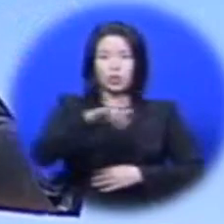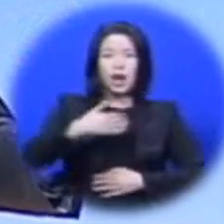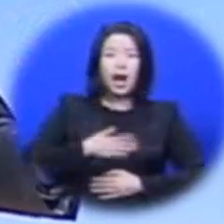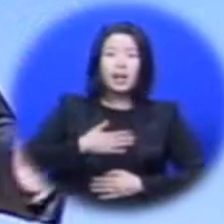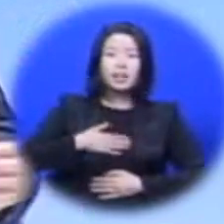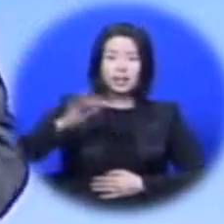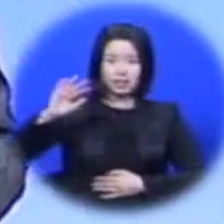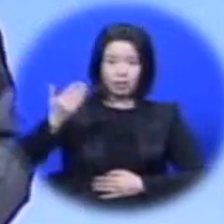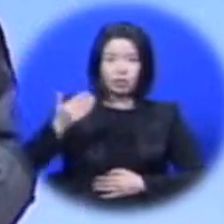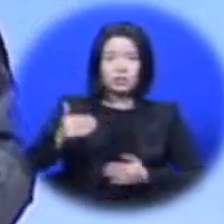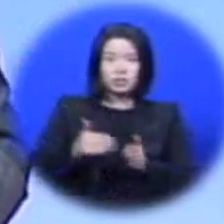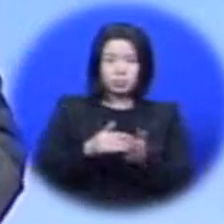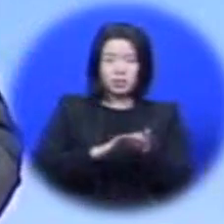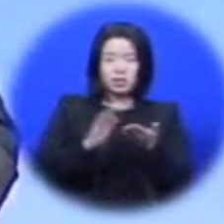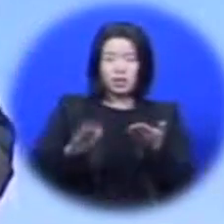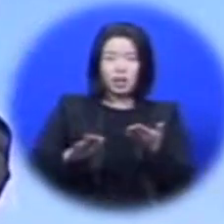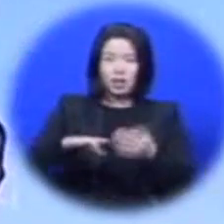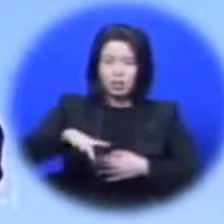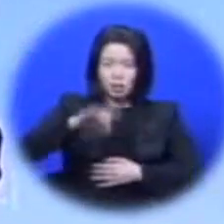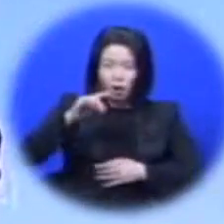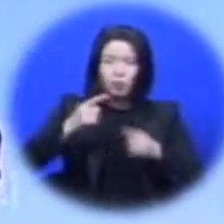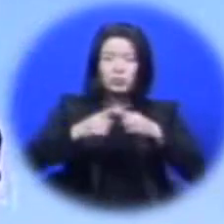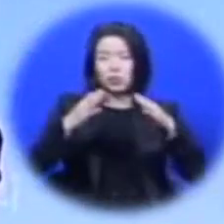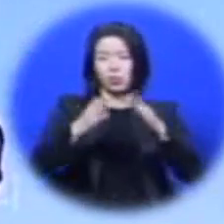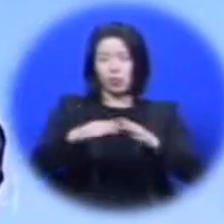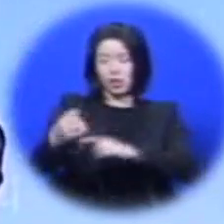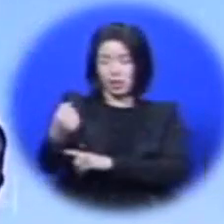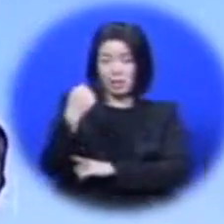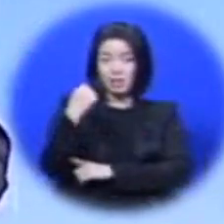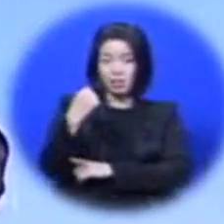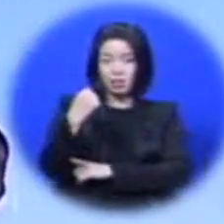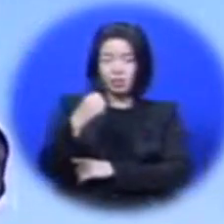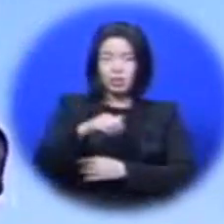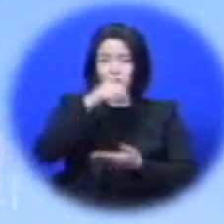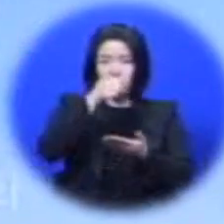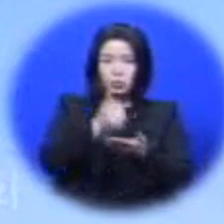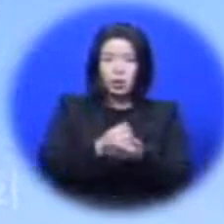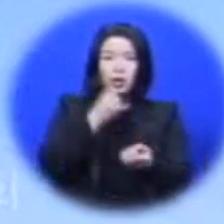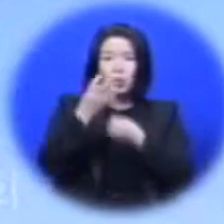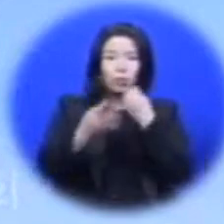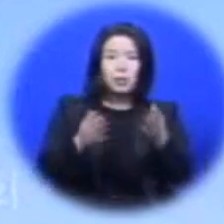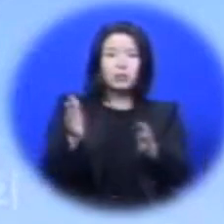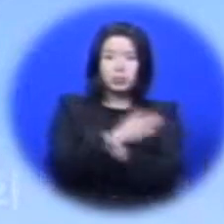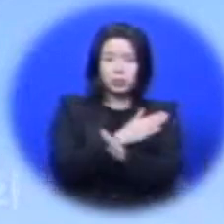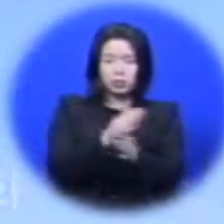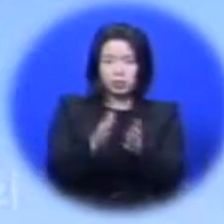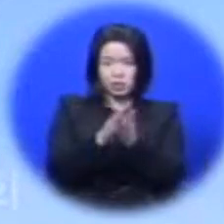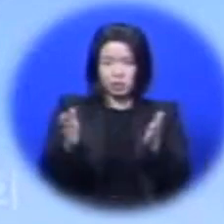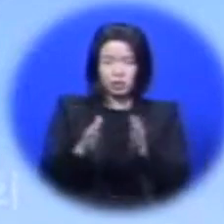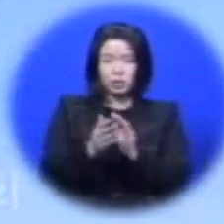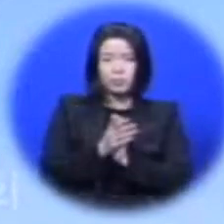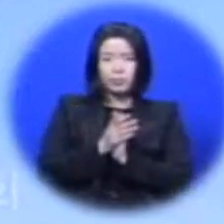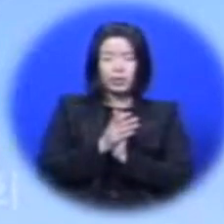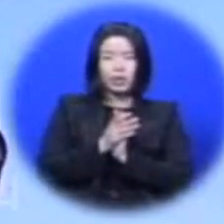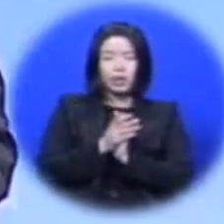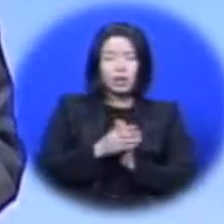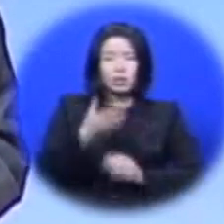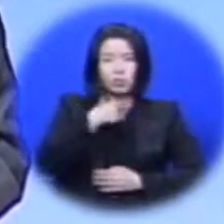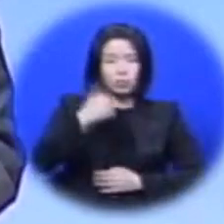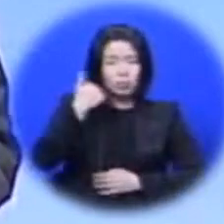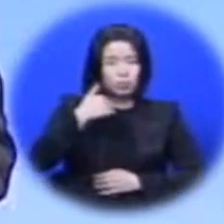됐어요. 초대교회의 능력은요, 이 죄의 고백에서부터 시작이 됩니다. 야고보서 5장